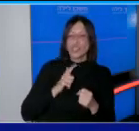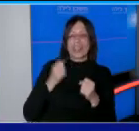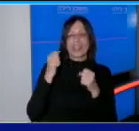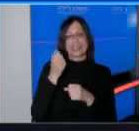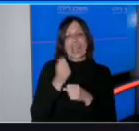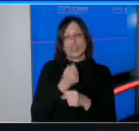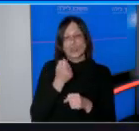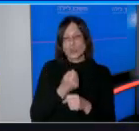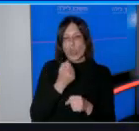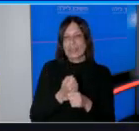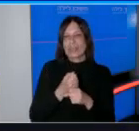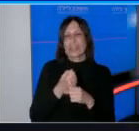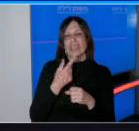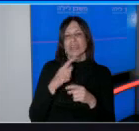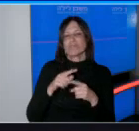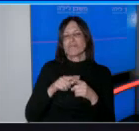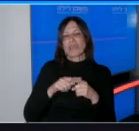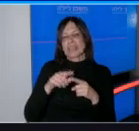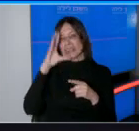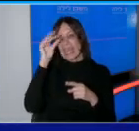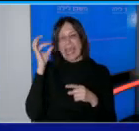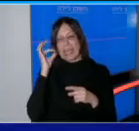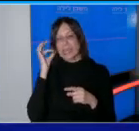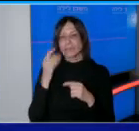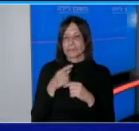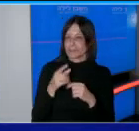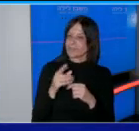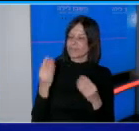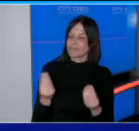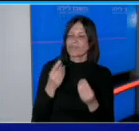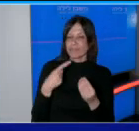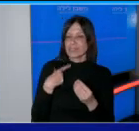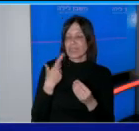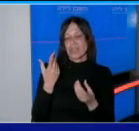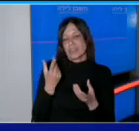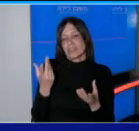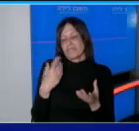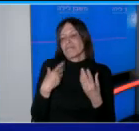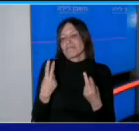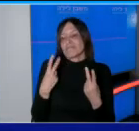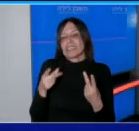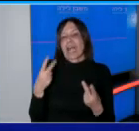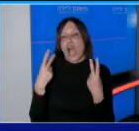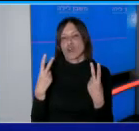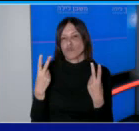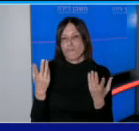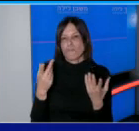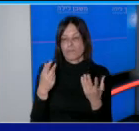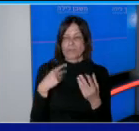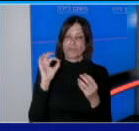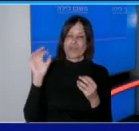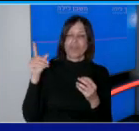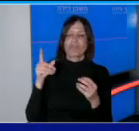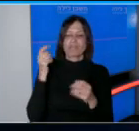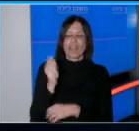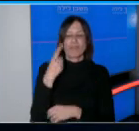הלא המשעממים האלה, שלא מגניב לדבר עליהם בכנסת, מגניב, מגניב. המליאה. בעיניי מגניב, בעיניי המהות, בעיניהם זה דבר שולי. זה